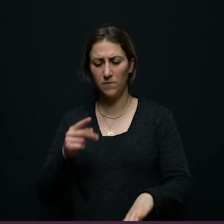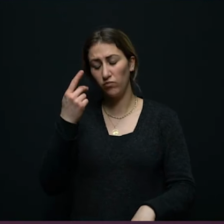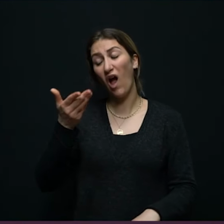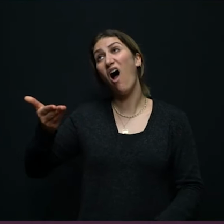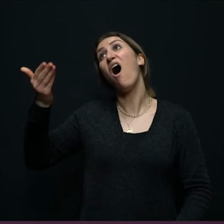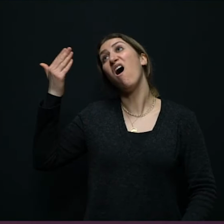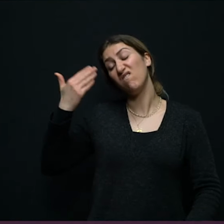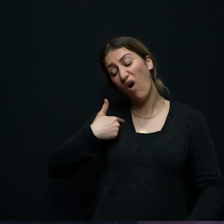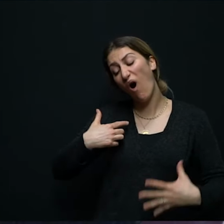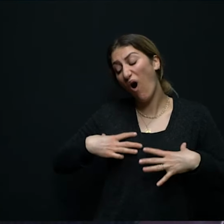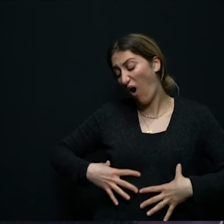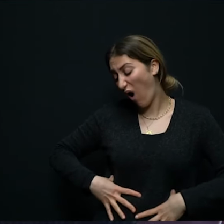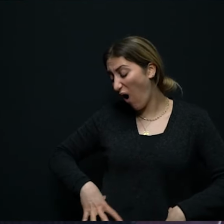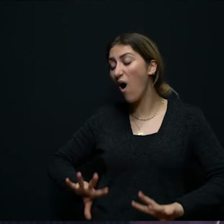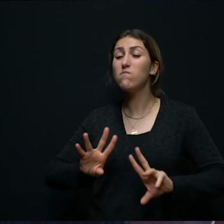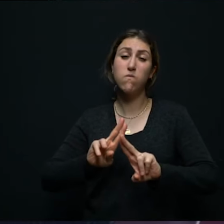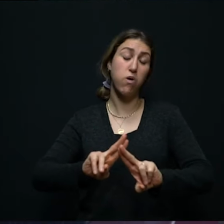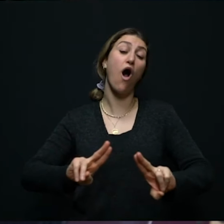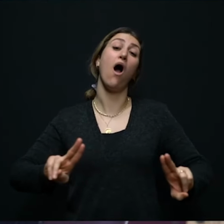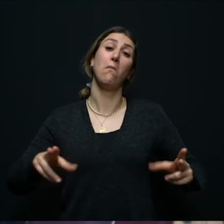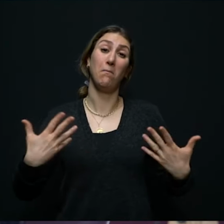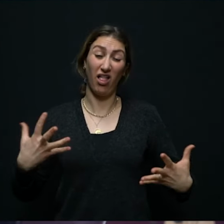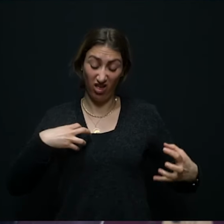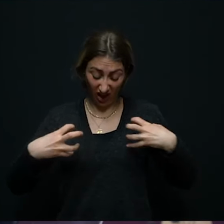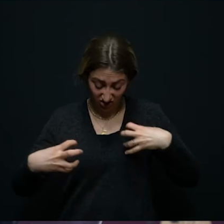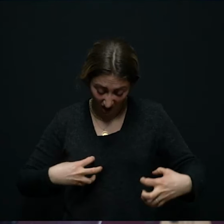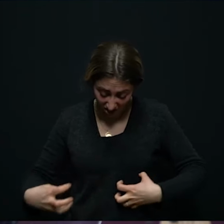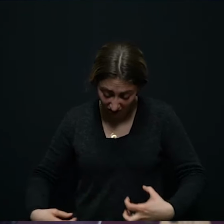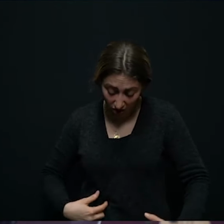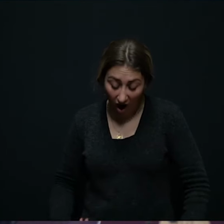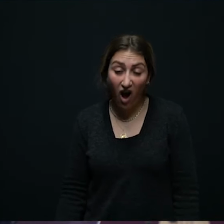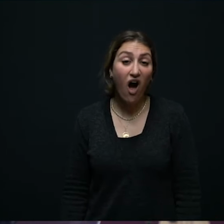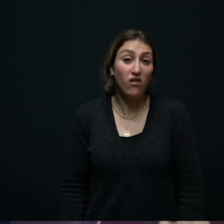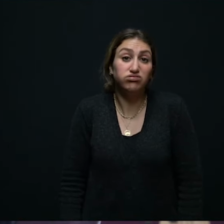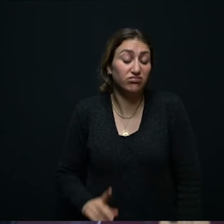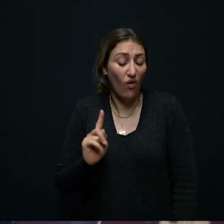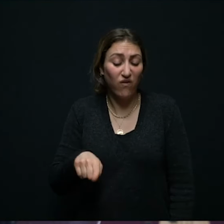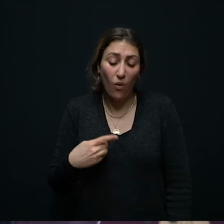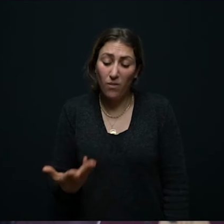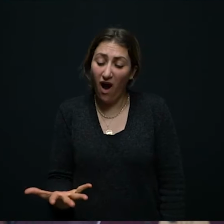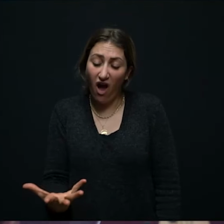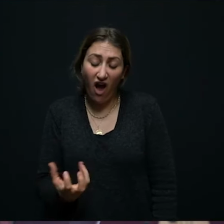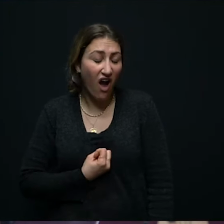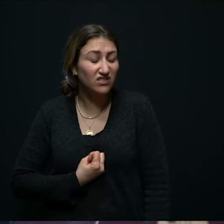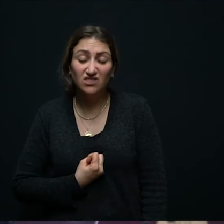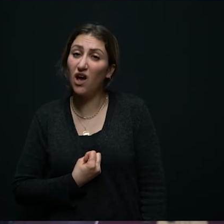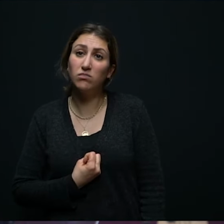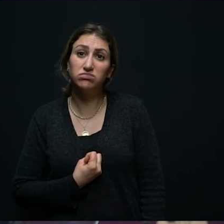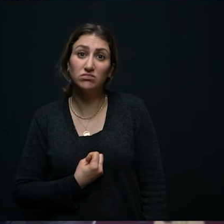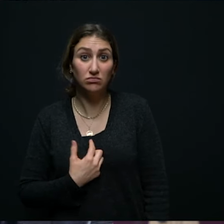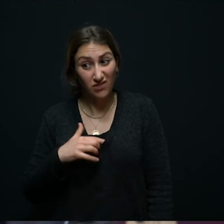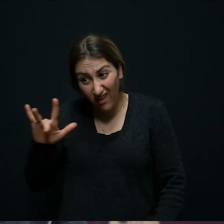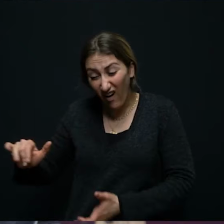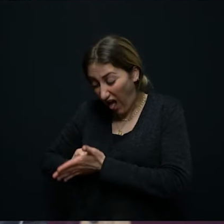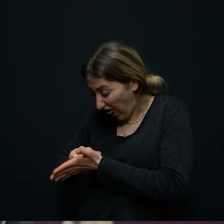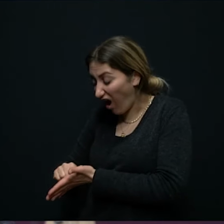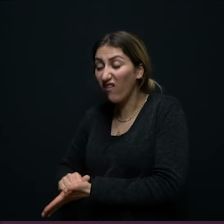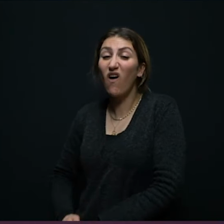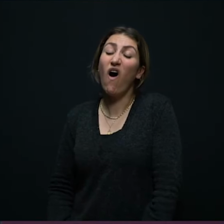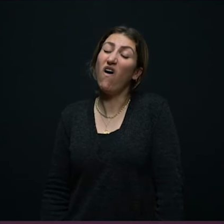maintenant il ya tellement de tâches j'ai appris à vivre avec il ya aucune raison d'apprendre à vivre avec